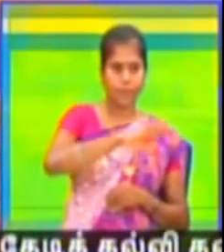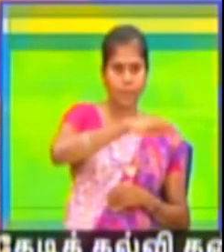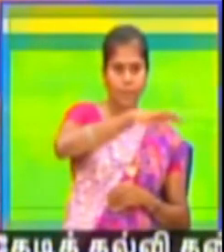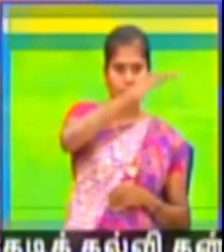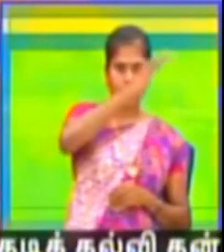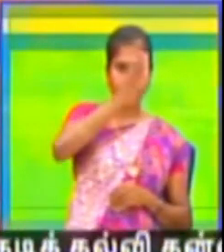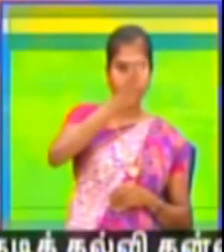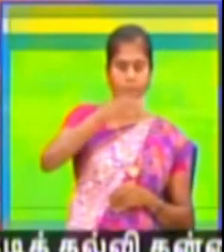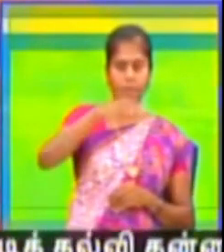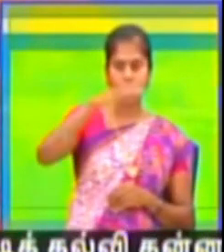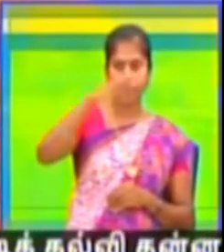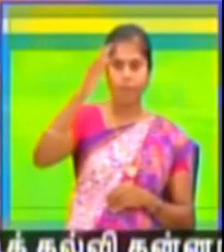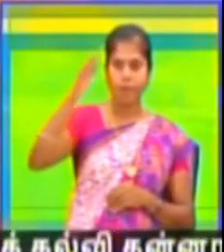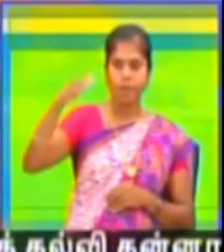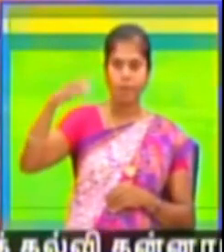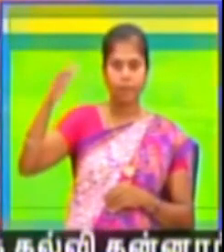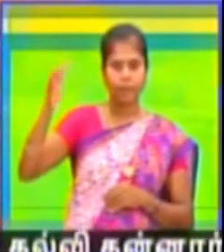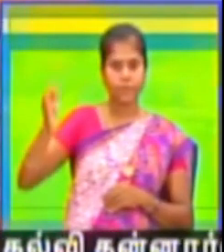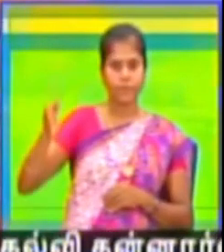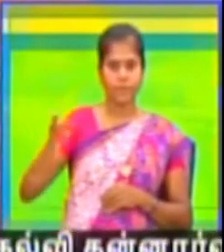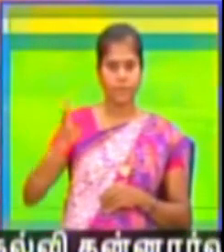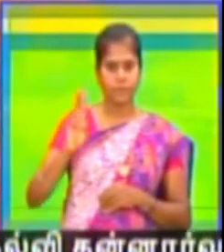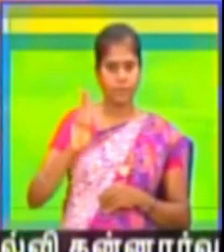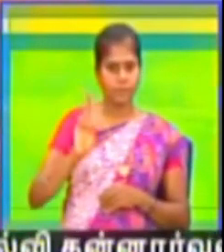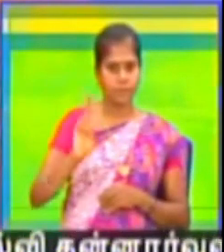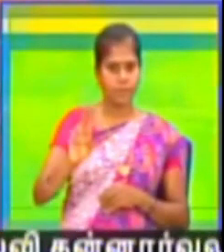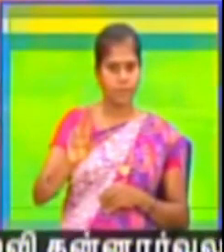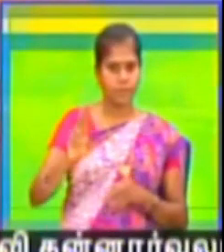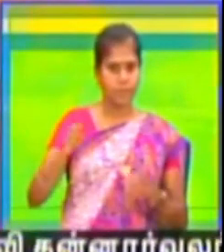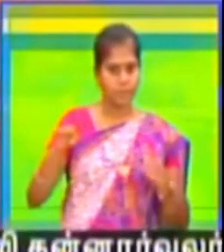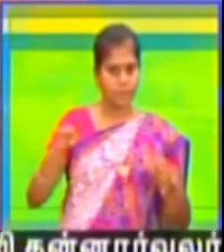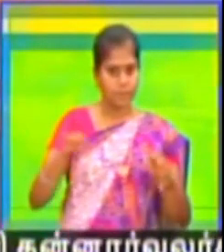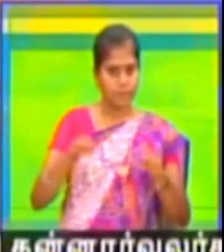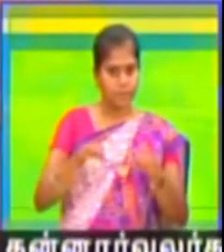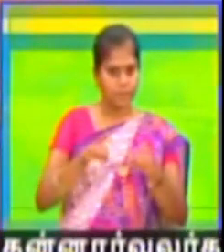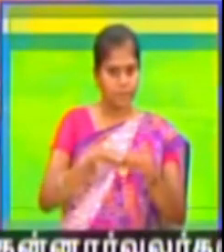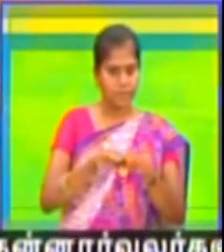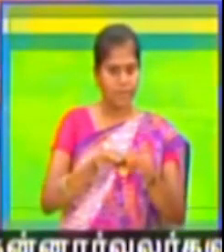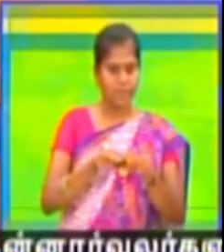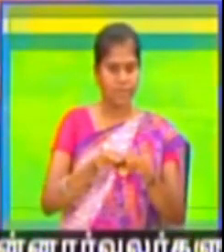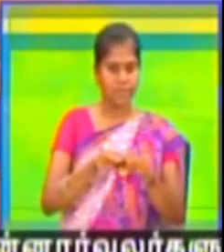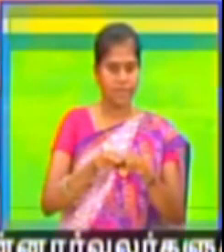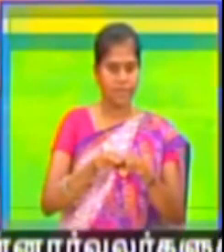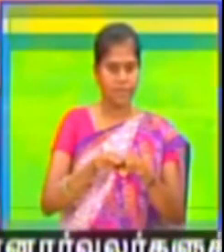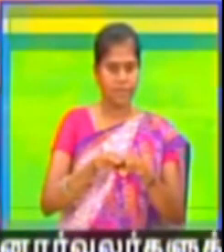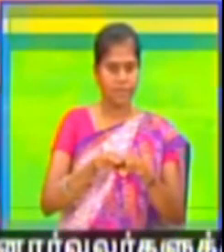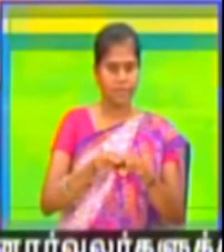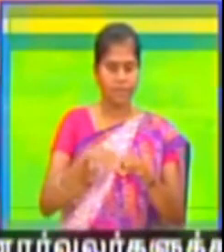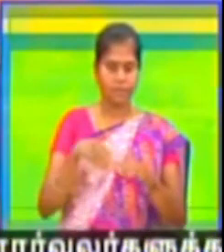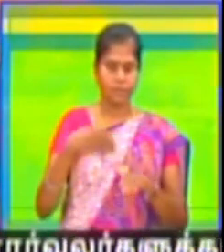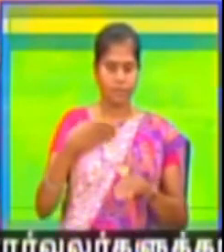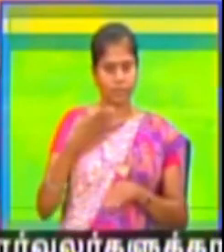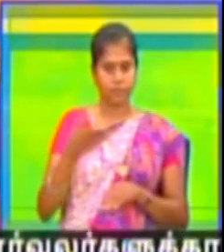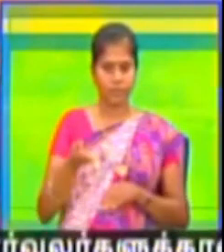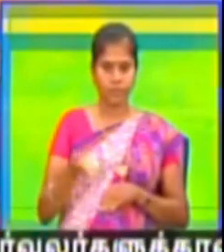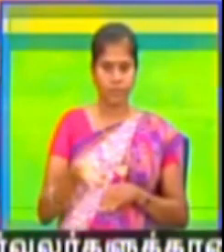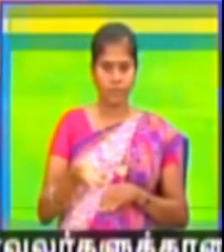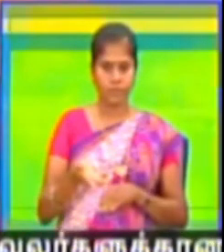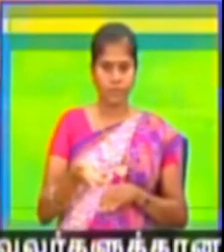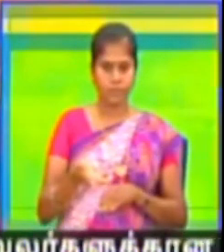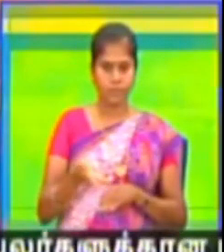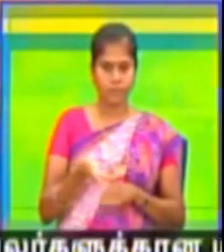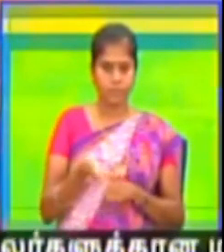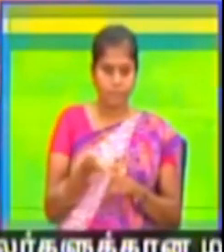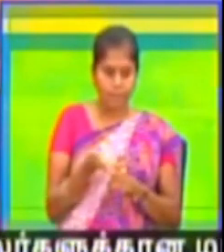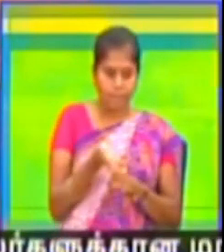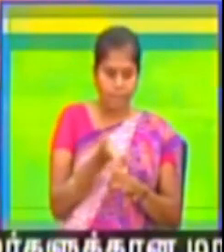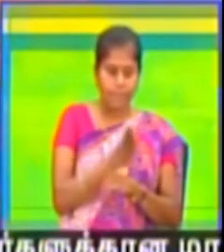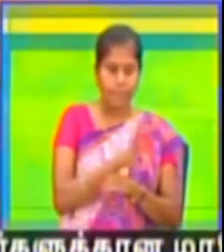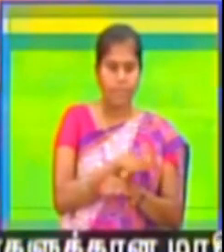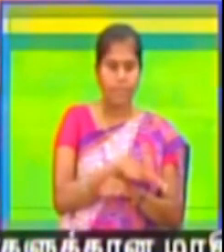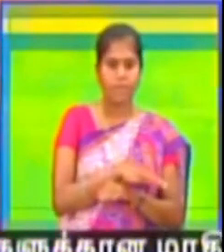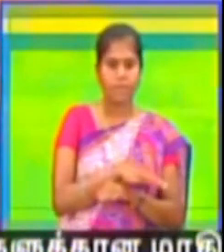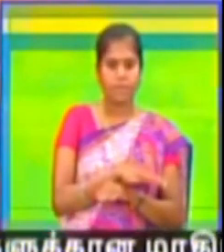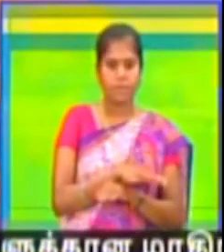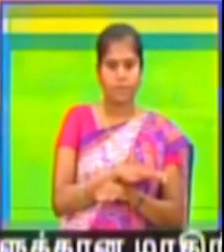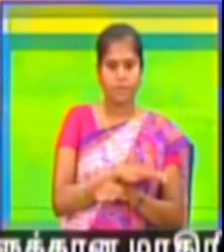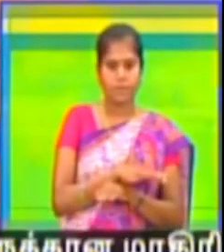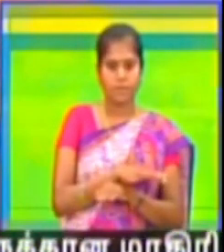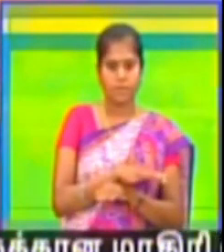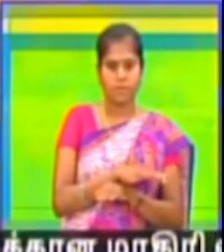மலைத்தொடர்களை கொண்டுள்ளது. கிழக்கே இருக்கக்கூடிய மலைத்தொடரை ராக்கி மலைத்தொடர்னு இதனுடைய பெயராலையும், மேற்கே